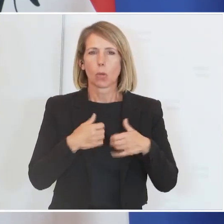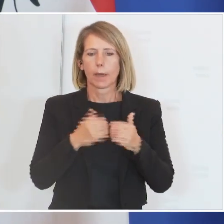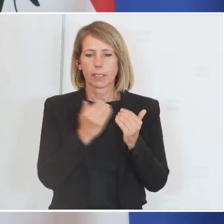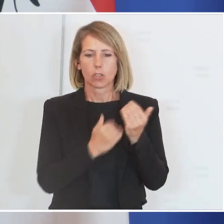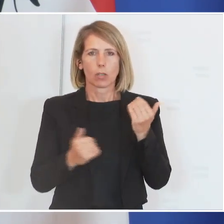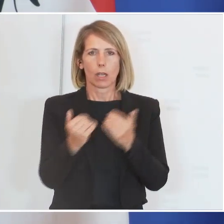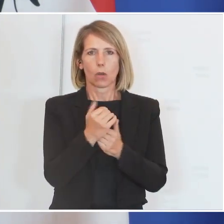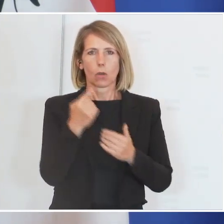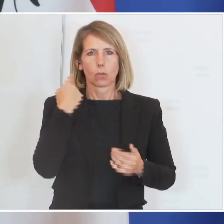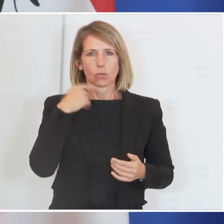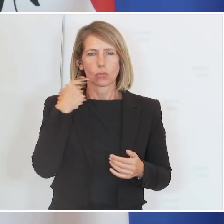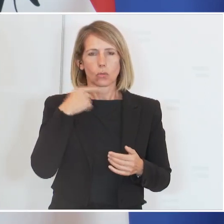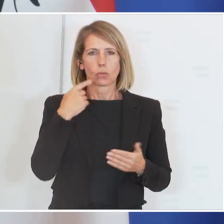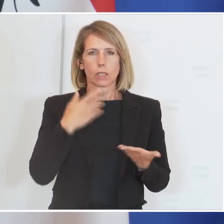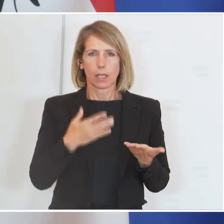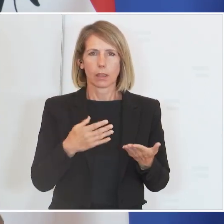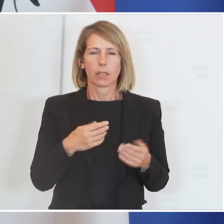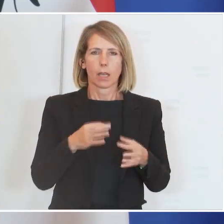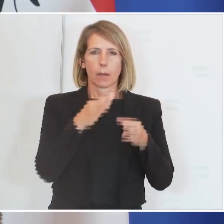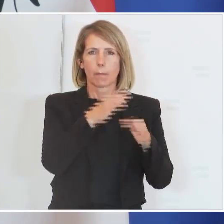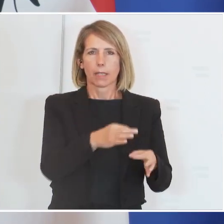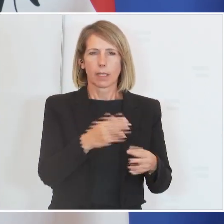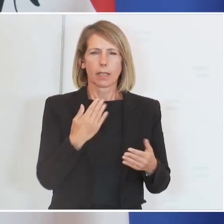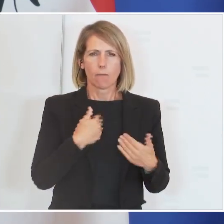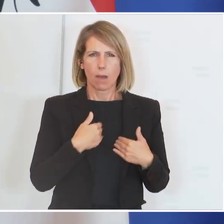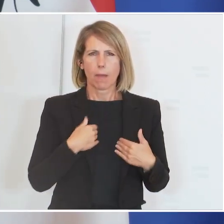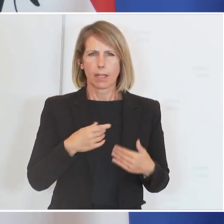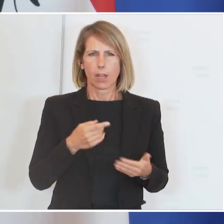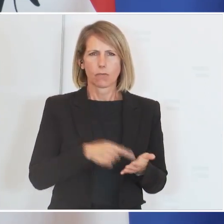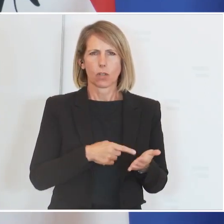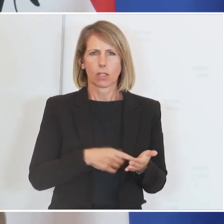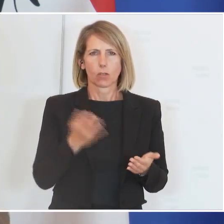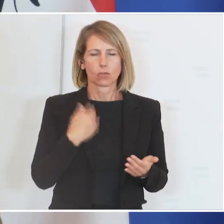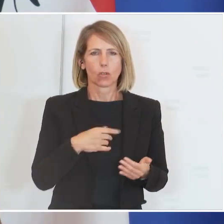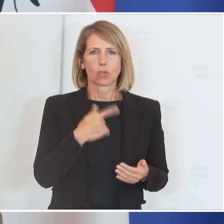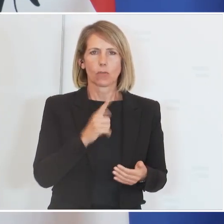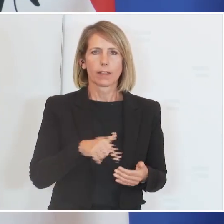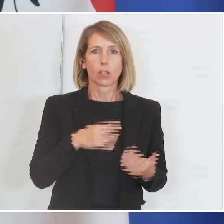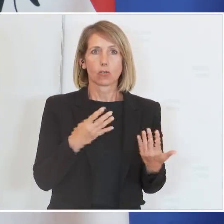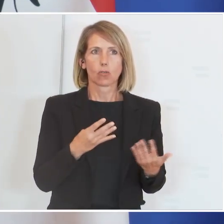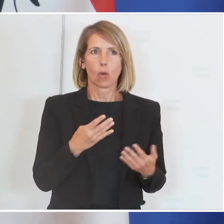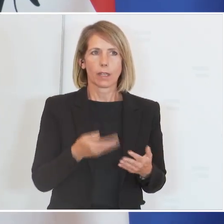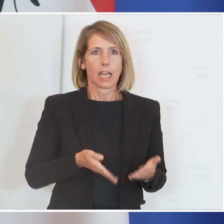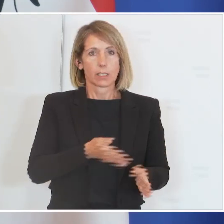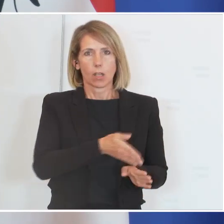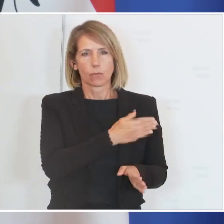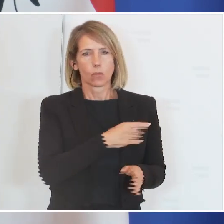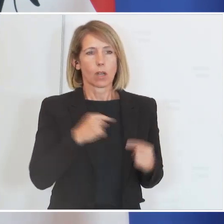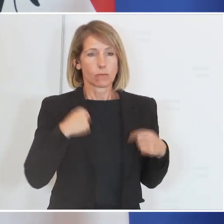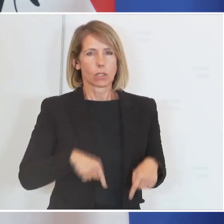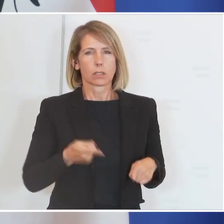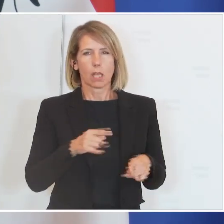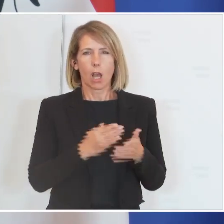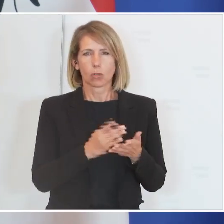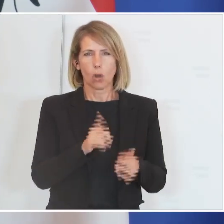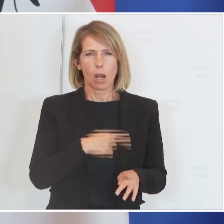meine Forderung als ÖH-Vorsitzende vor 2009 und die ÖH-Vorsitzenden vor mir haben das auch jahrzehntelang gefordert.